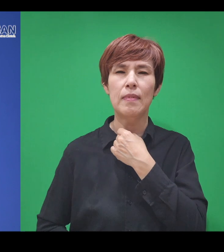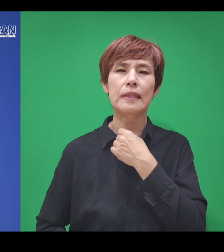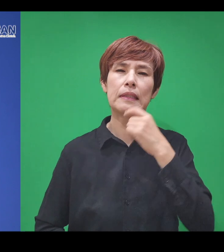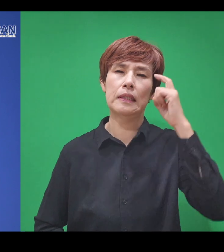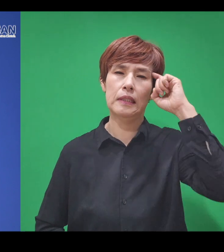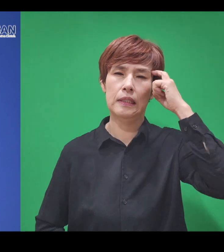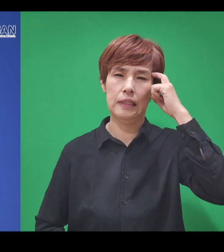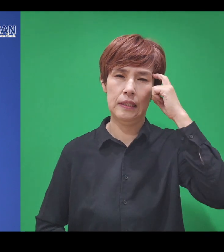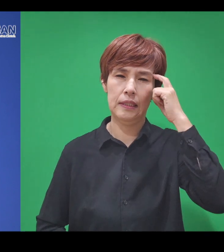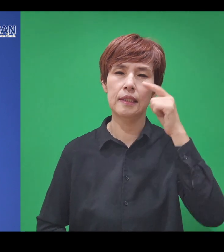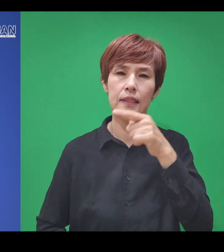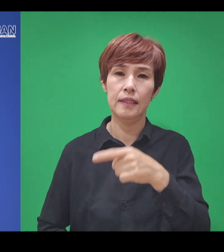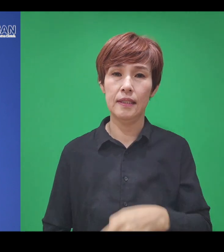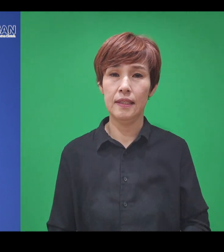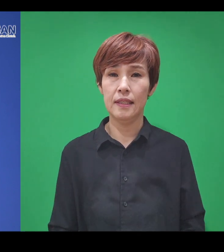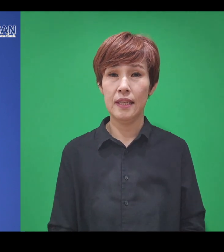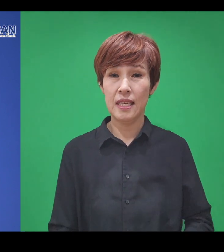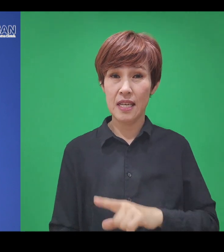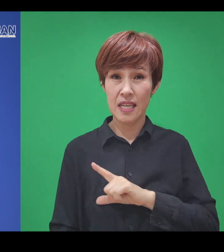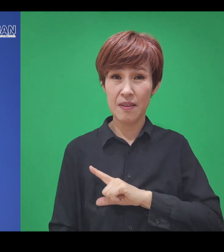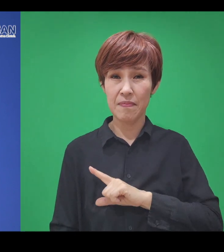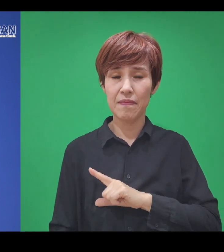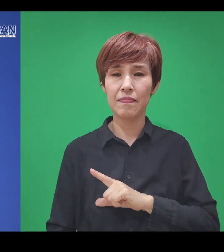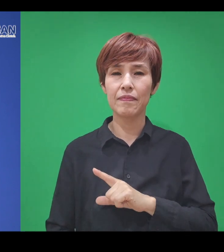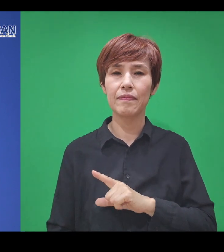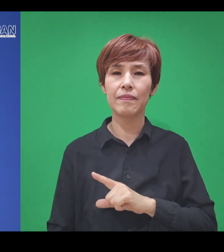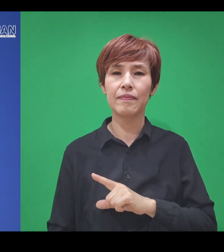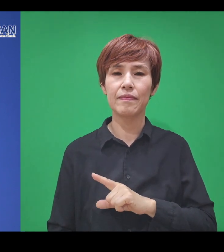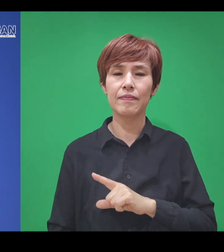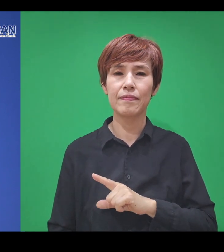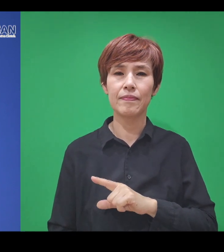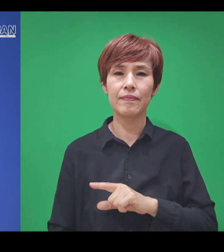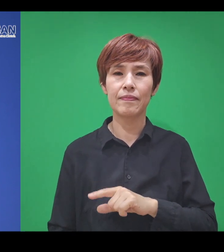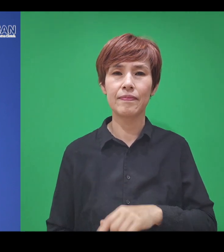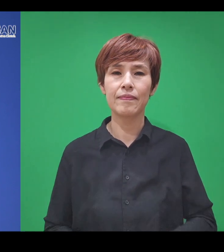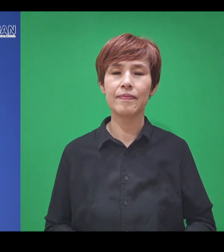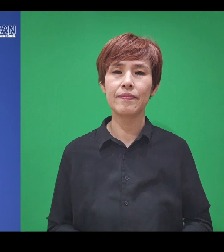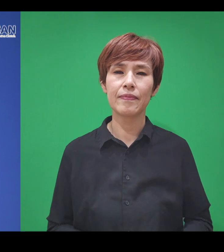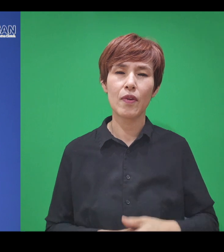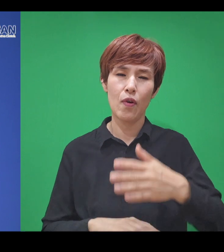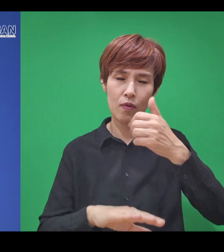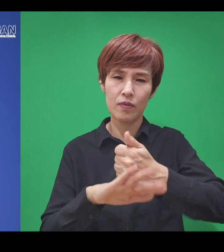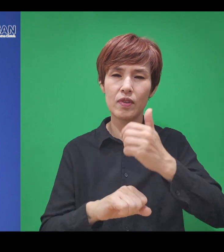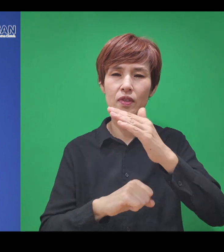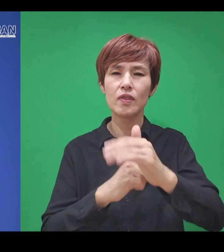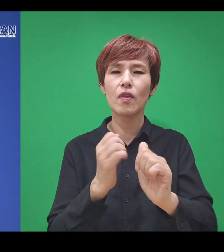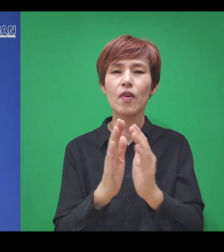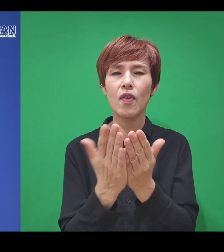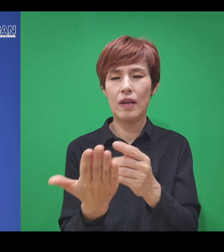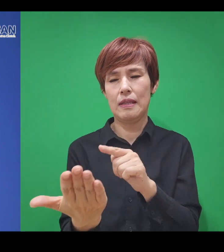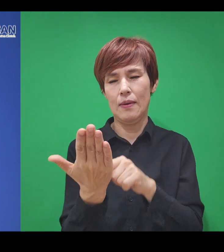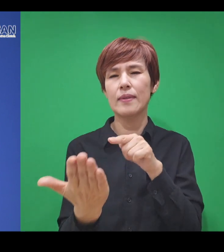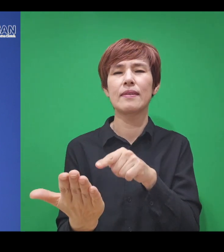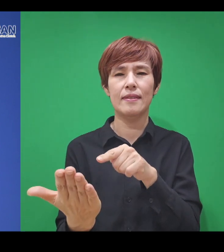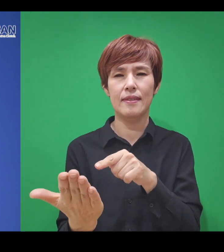그 때문에 그의 이름은 사도신경에 기록되고 말았습니다.